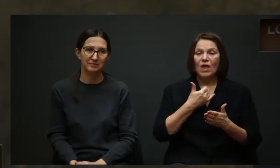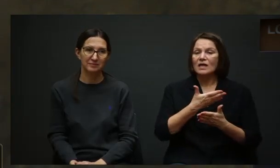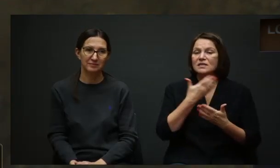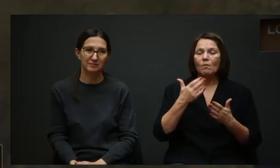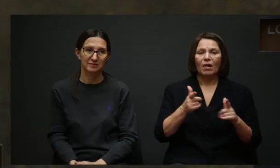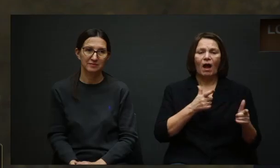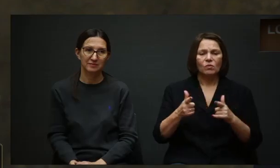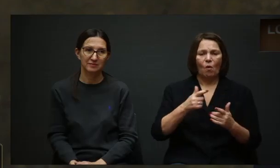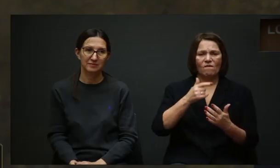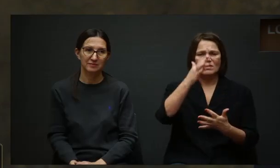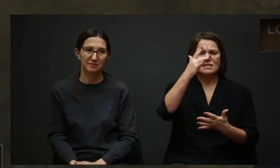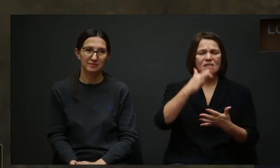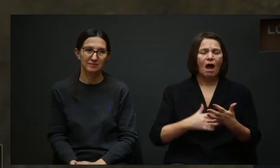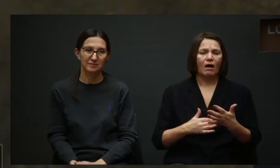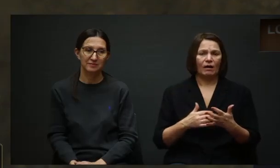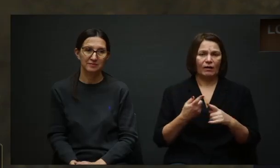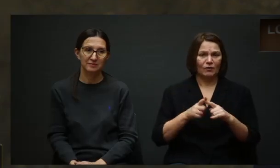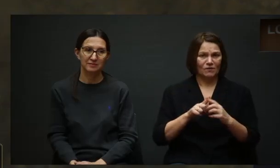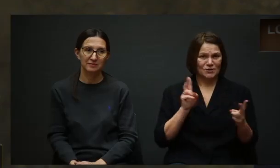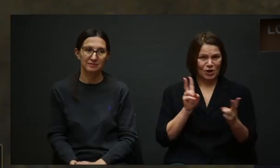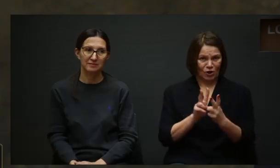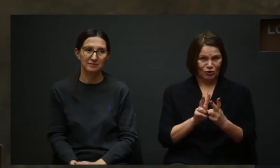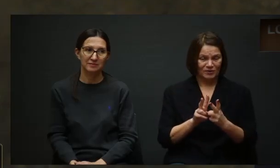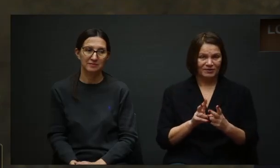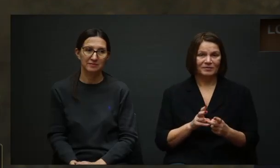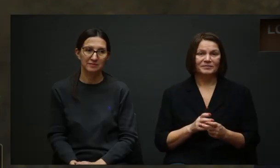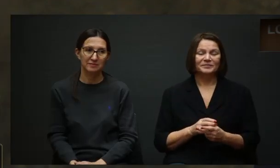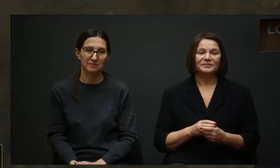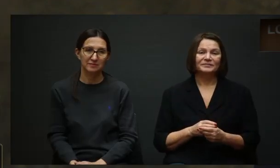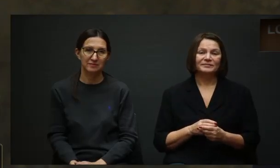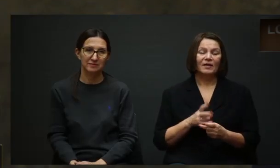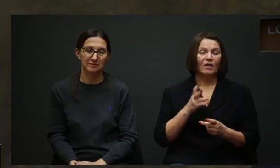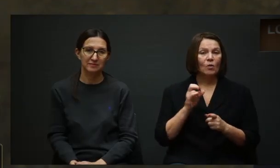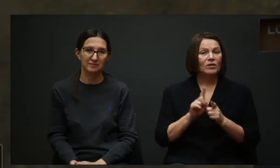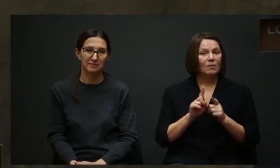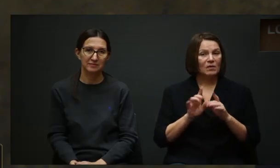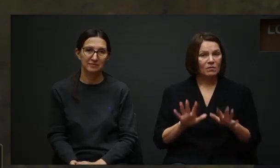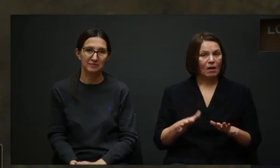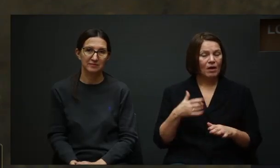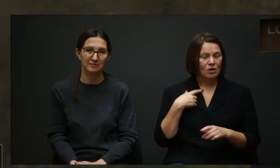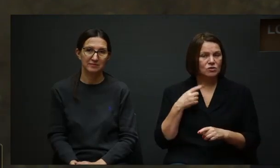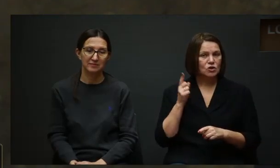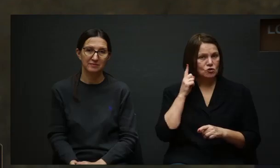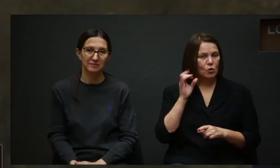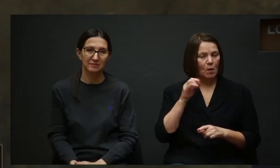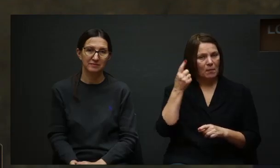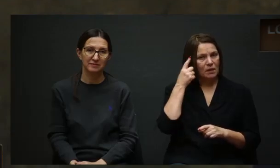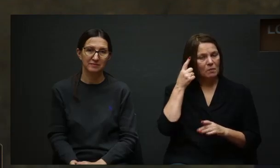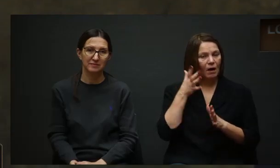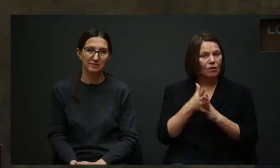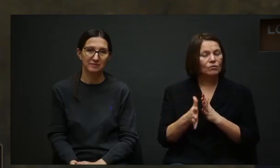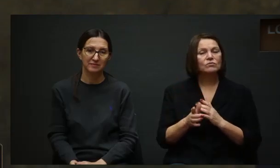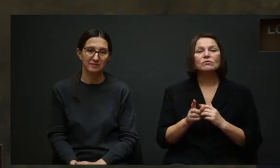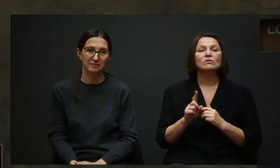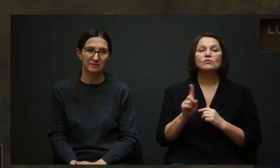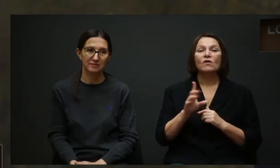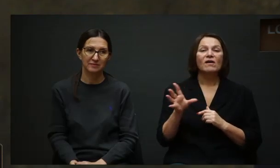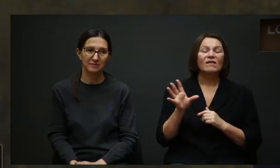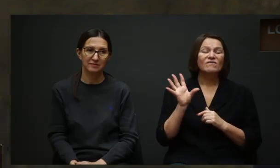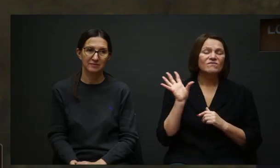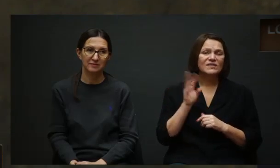сценария этой встречи. Тем не менее, я слушаю и понимаю, что все